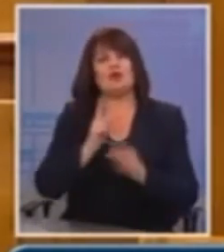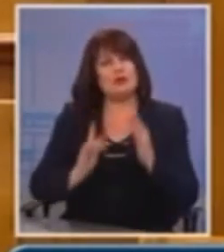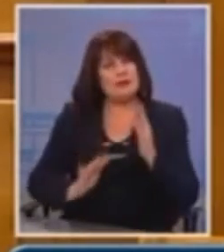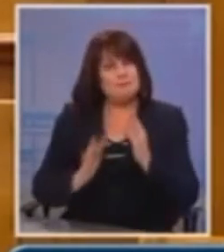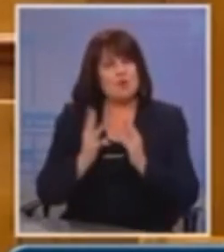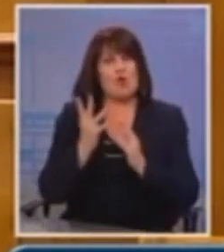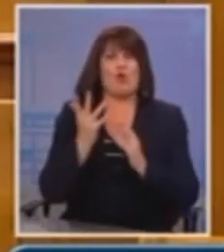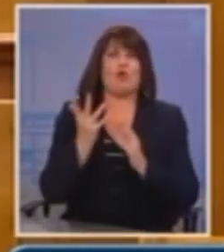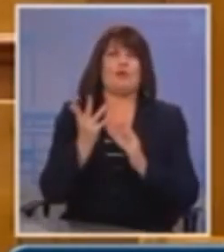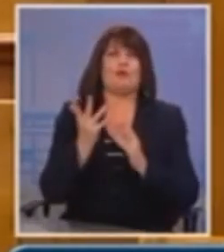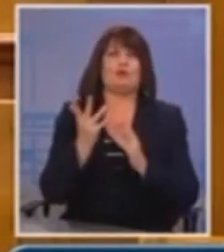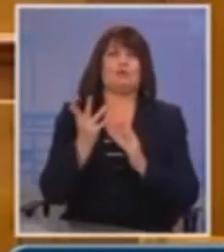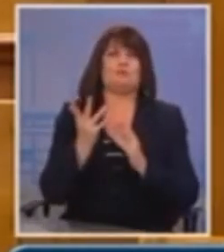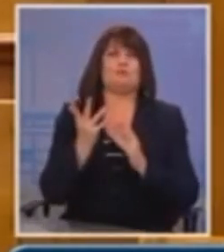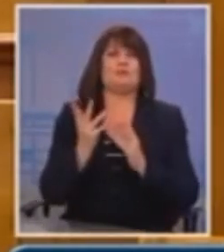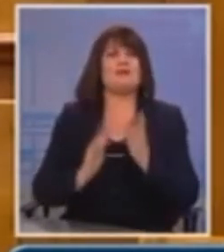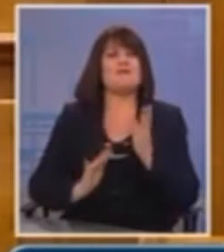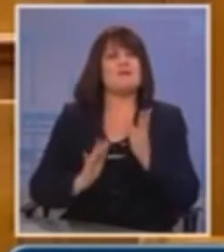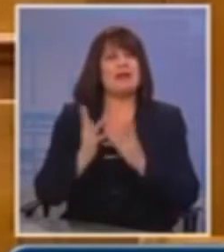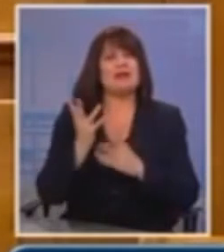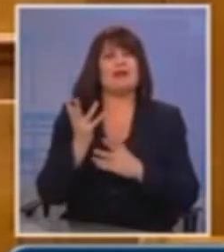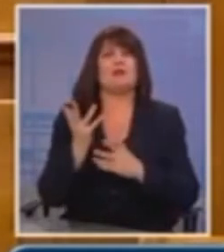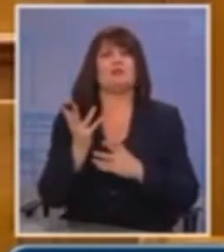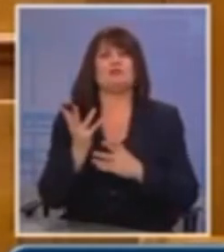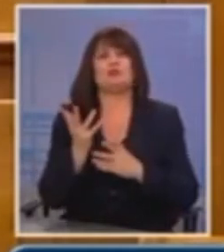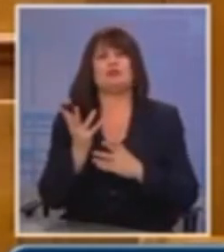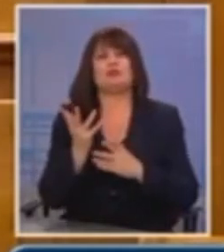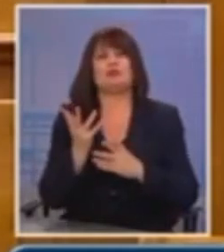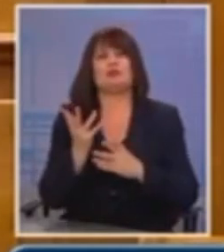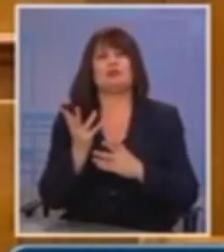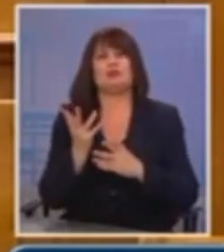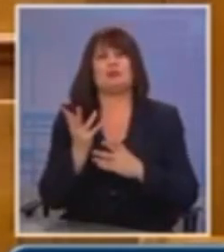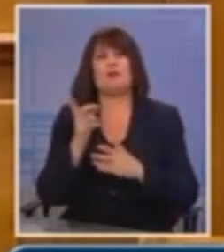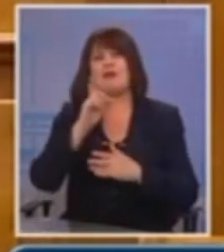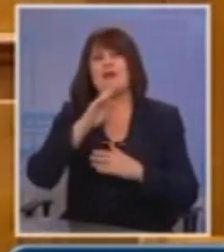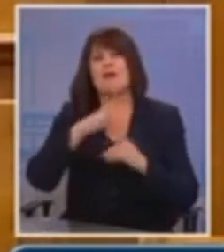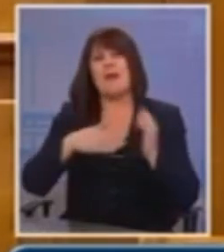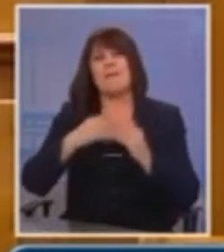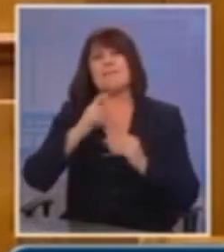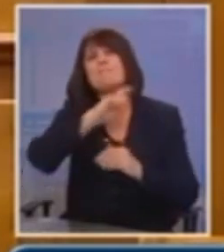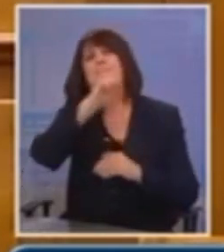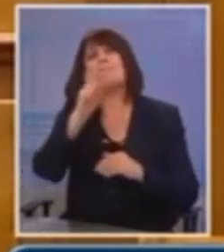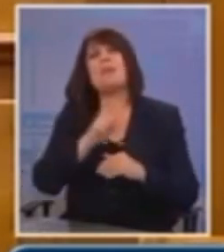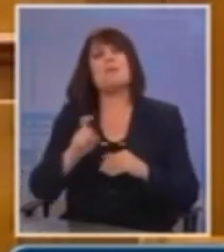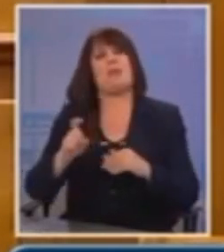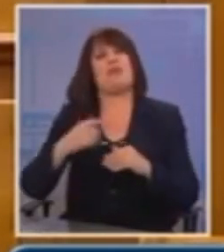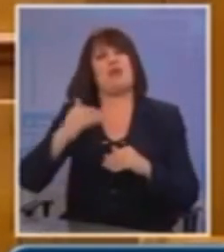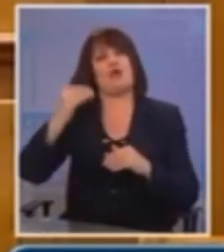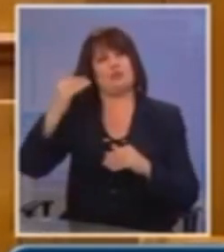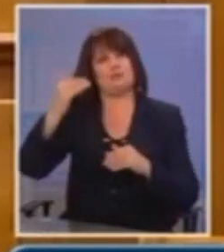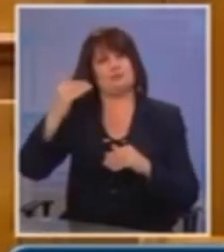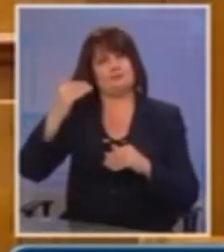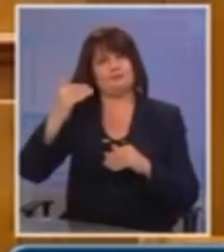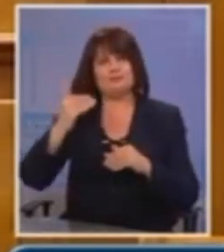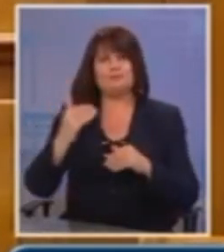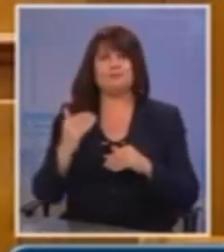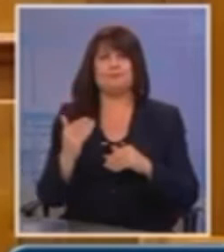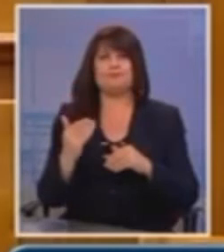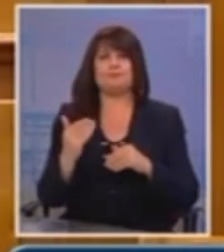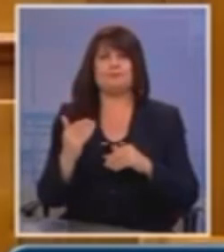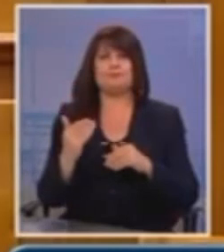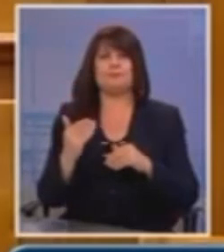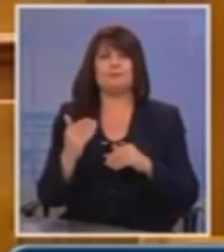πρόοδο και στη βελτίωση του βιωτικού επίπεδου μέσα σε